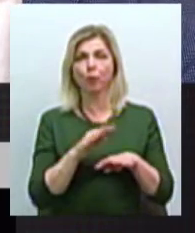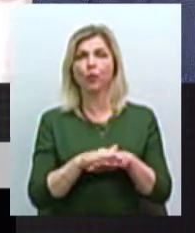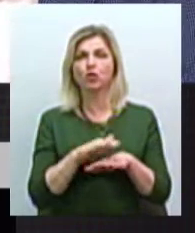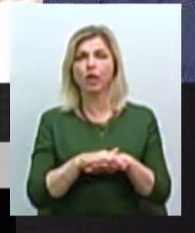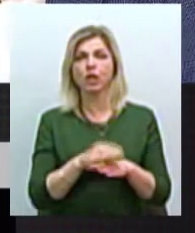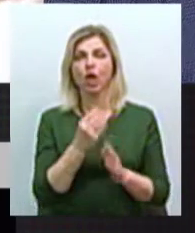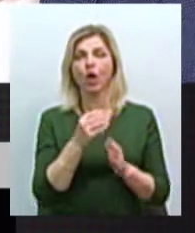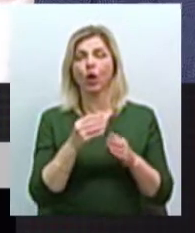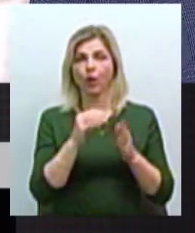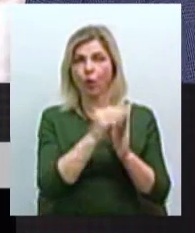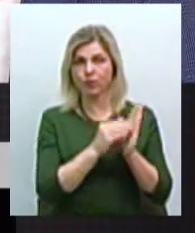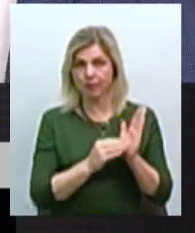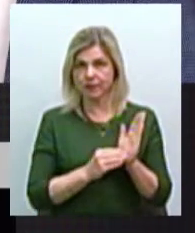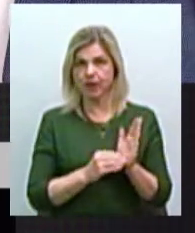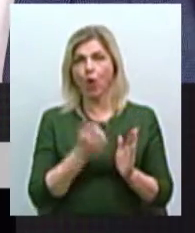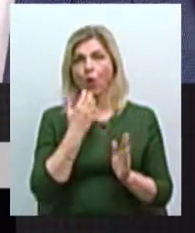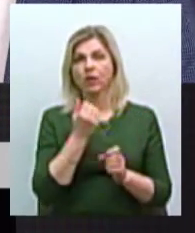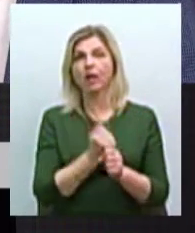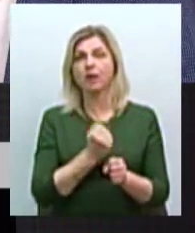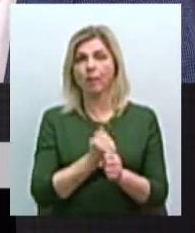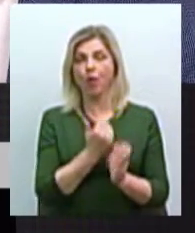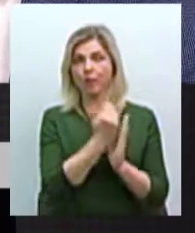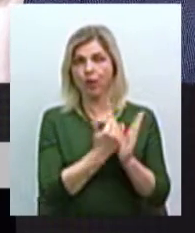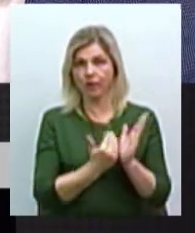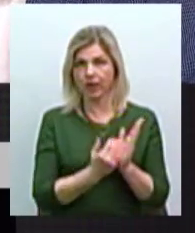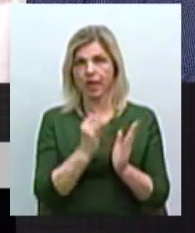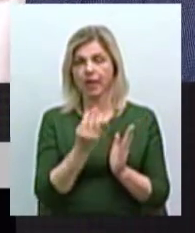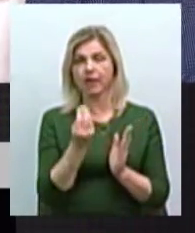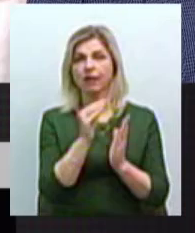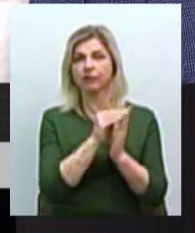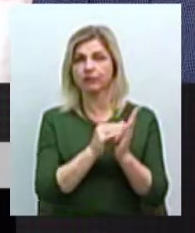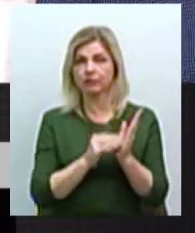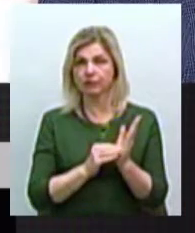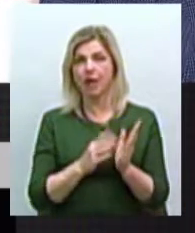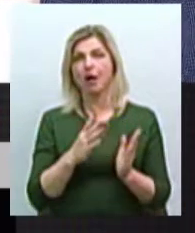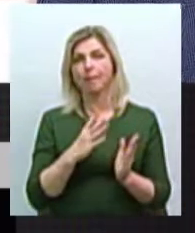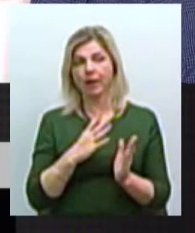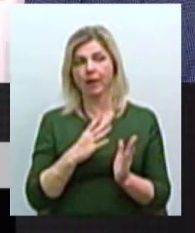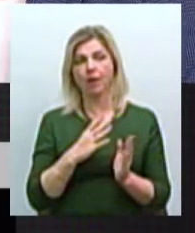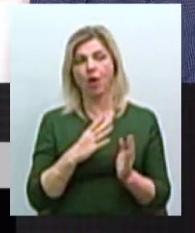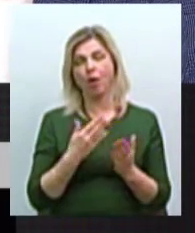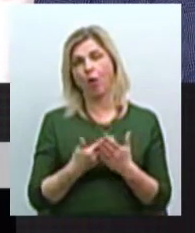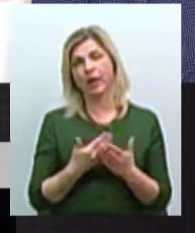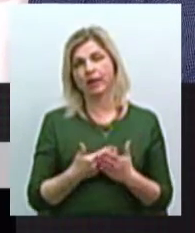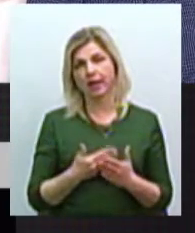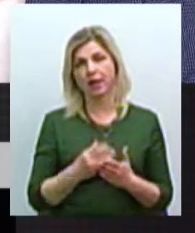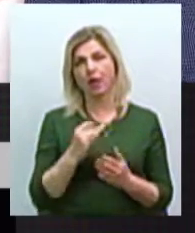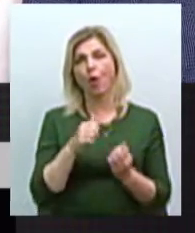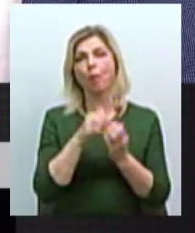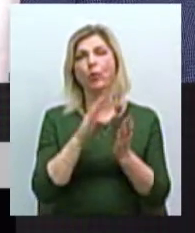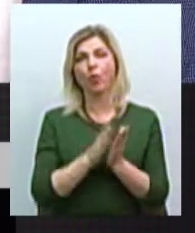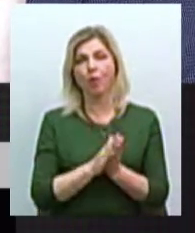дійсно, коли розроблювалась програма і закладувалися які фінансові показники, то були орієнтири і об'єми, на